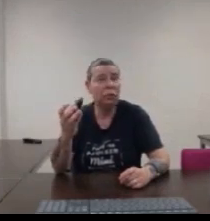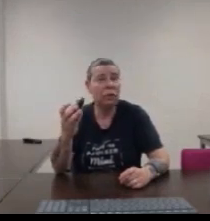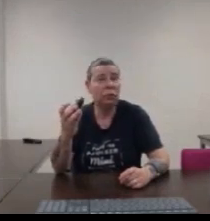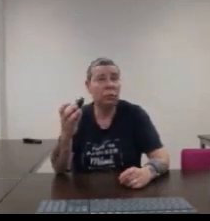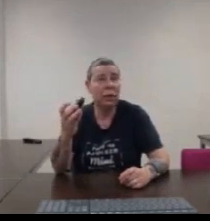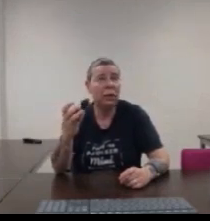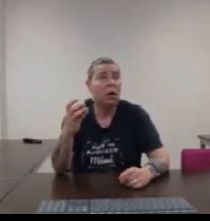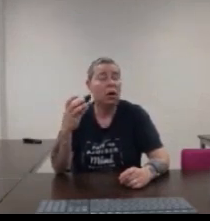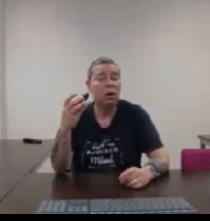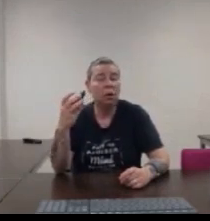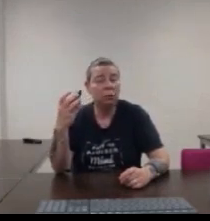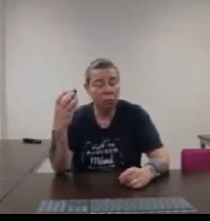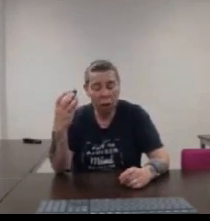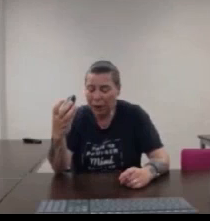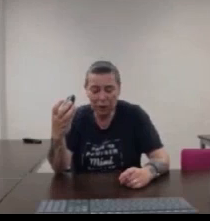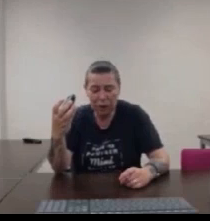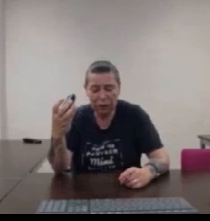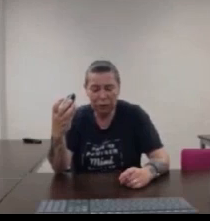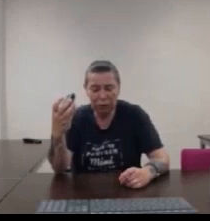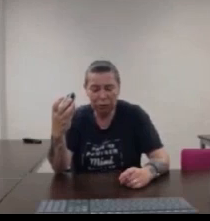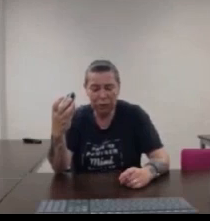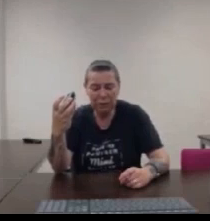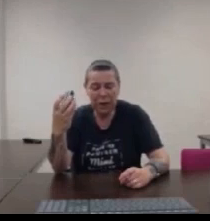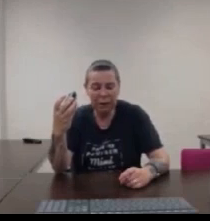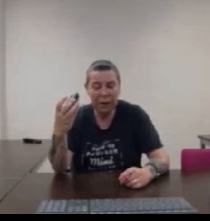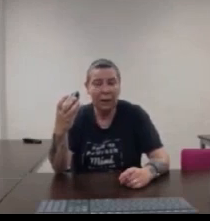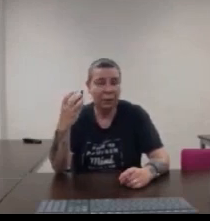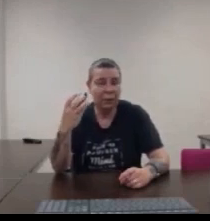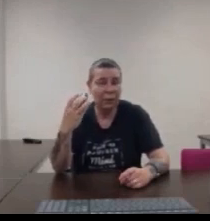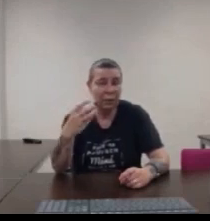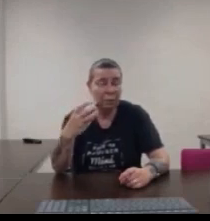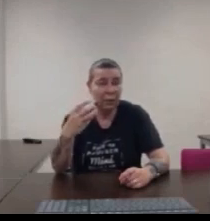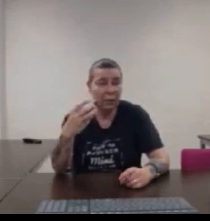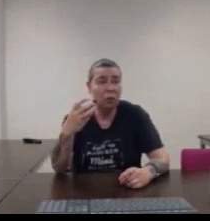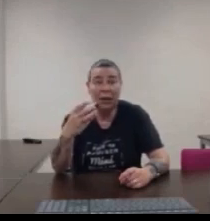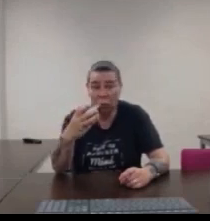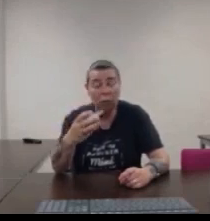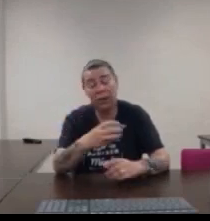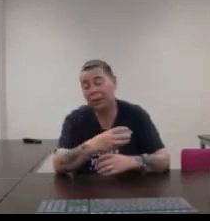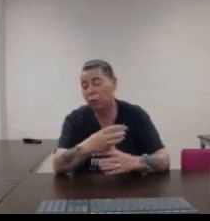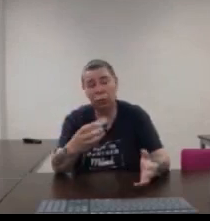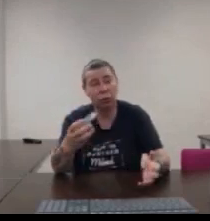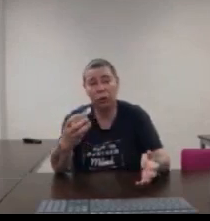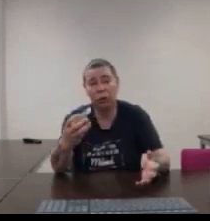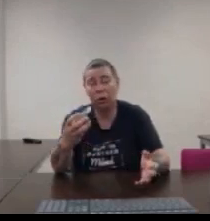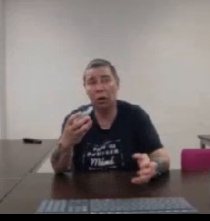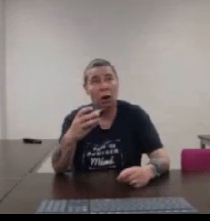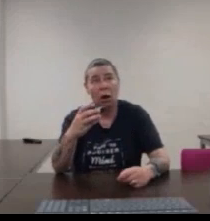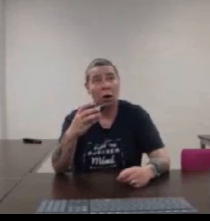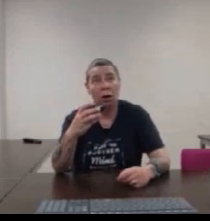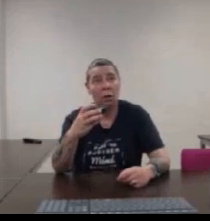est arrivé de voir dans les entreprises, en particulier une situation qui m'avait marqué, c'était des commerciaux donc qui étaient tout le